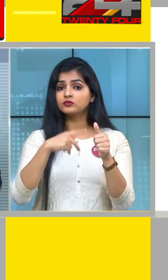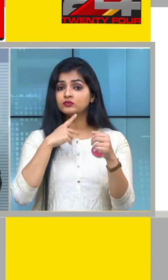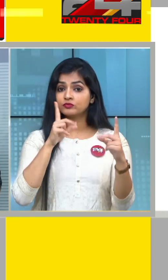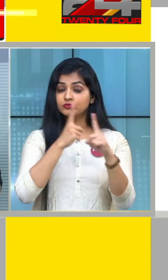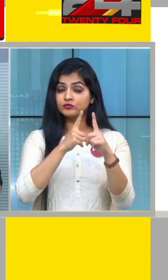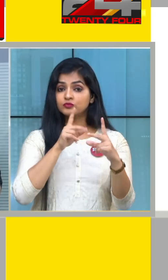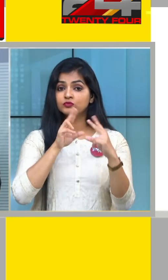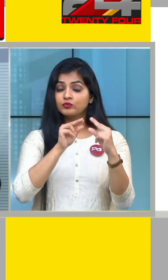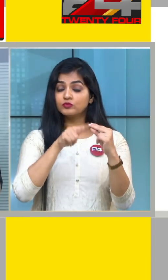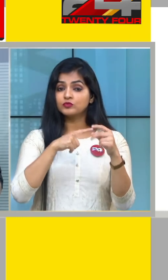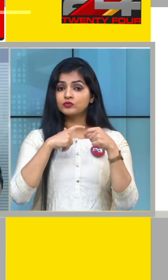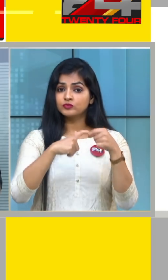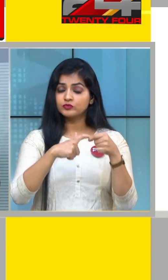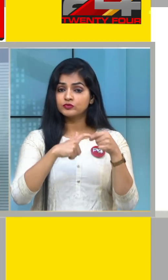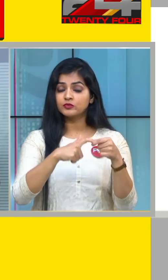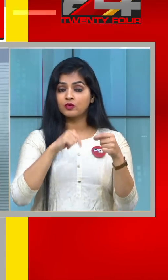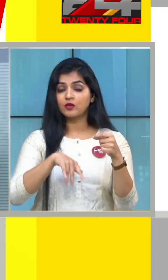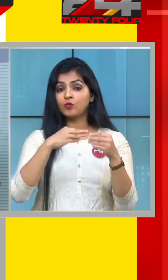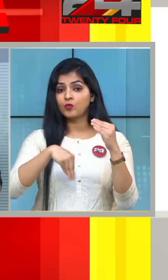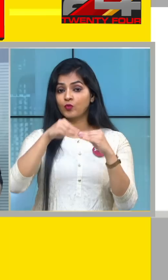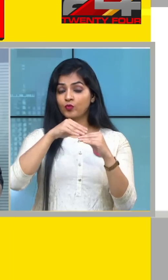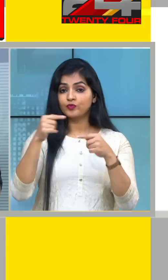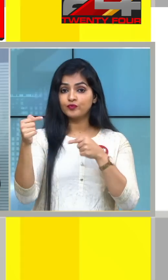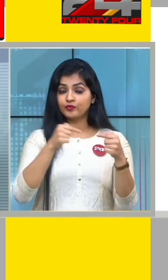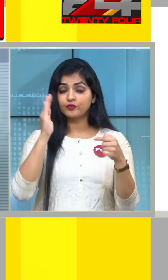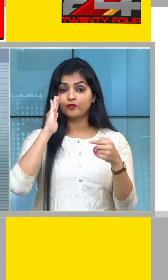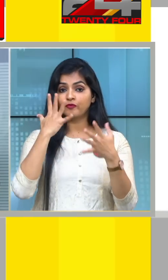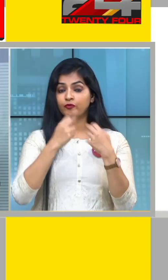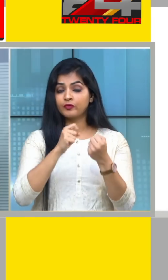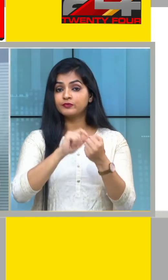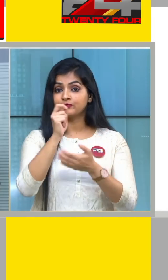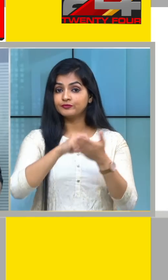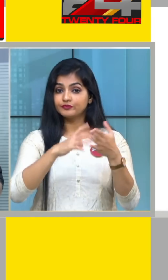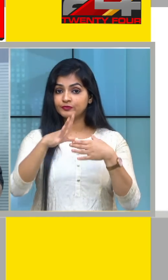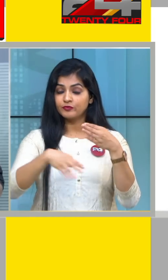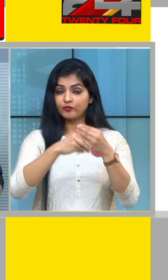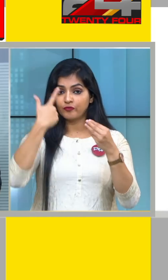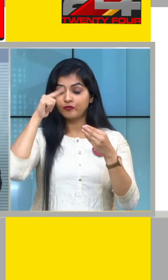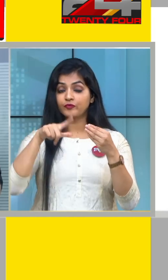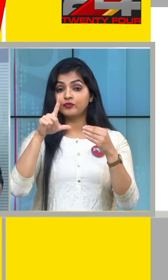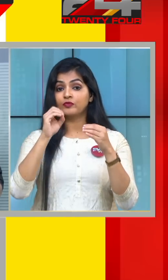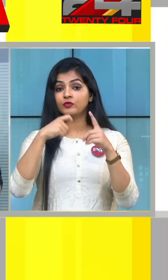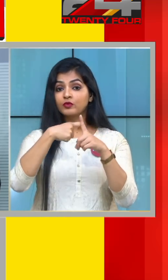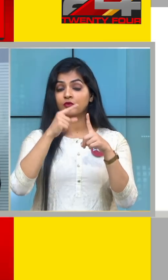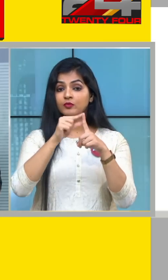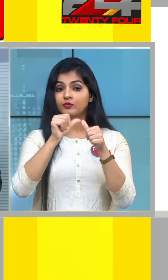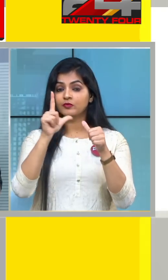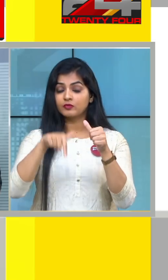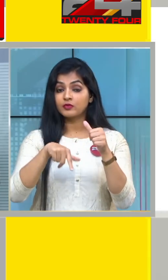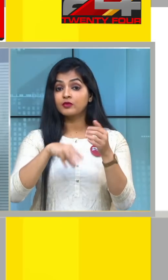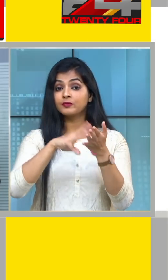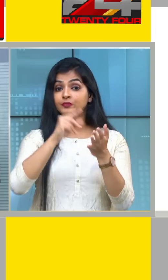ഈ വാക്കാലുള്ള ഇതുമായി ബന്ധപ്പെട്ട വാദങ്ങൾ അത് രേഖപ്പെടുത്തുന്നതിനായാണ് ലോക്പാൽ ഇപ്പോൾ മാധവി ബുച്ചിനോട്